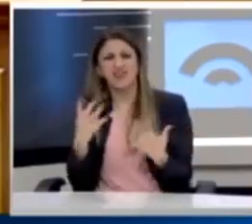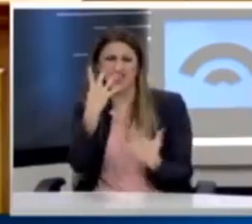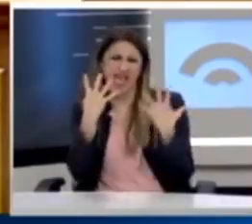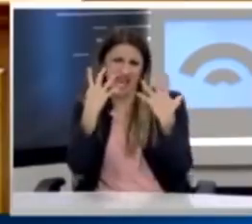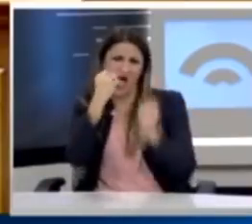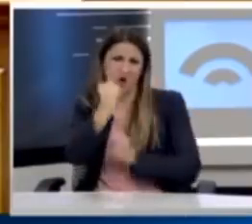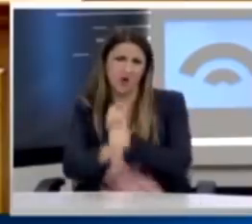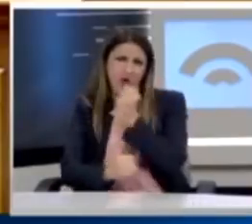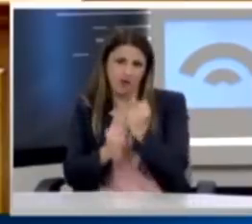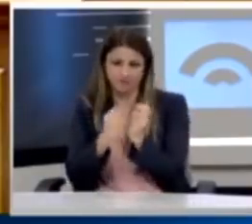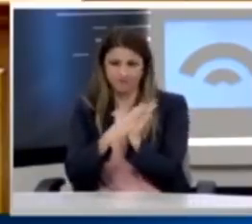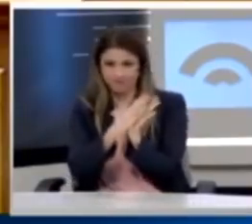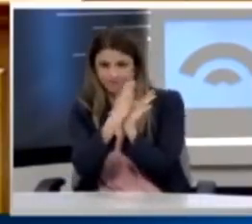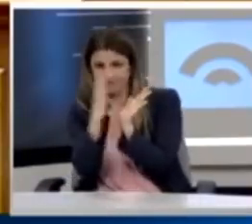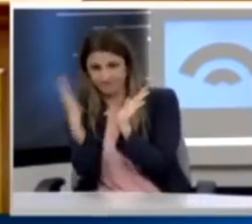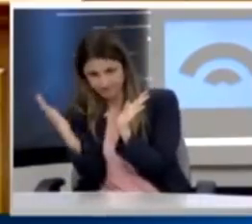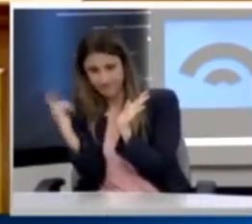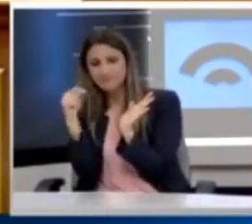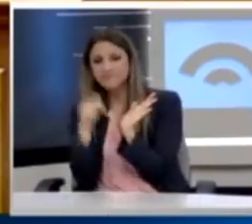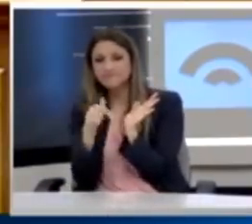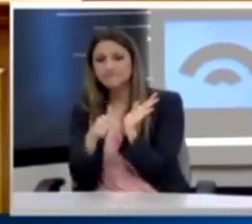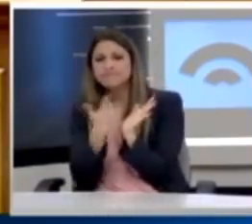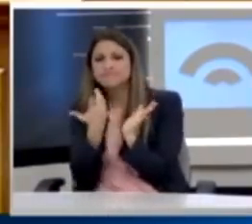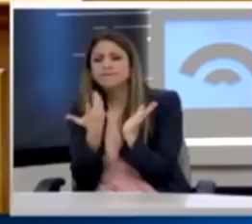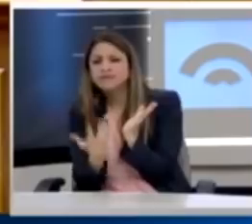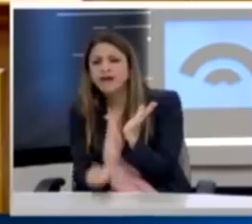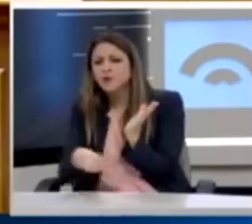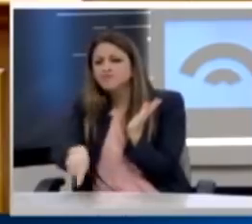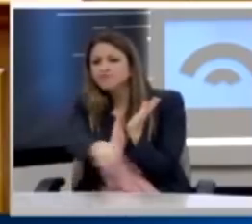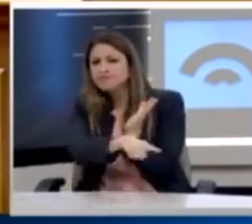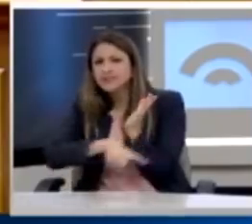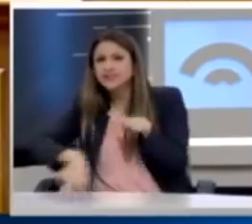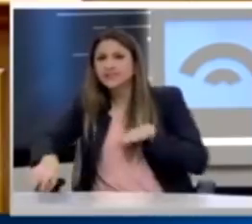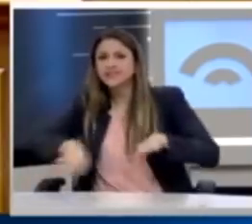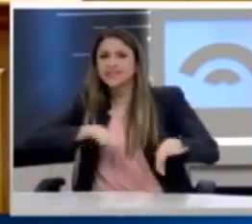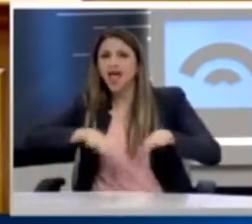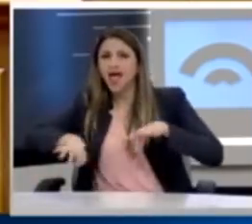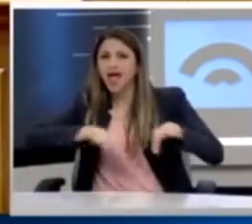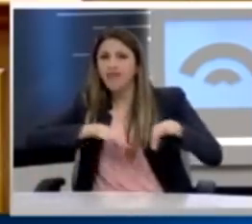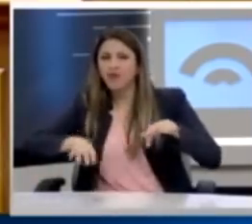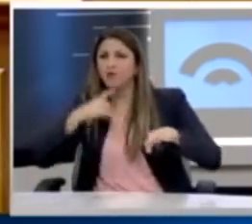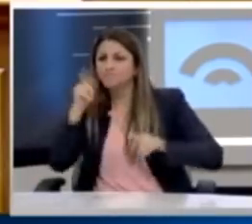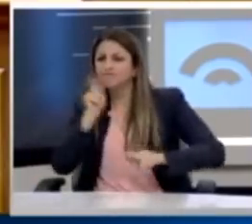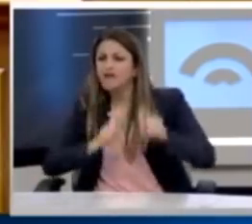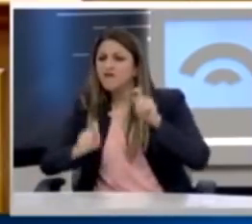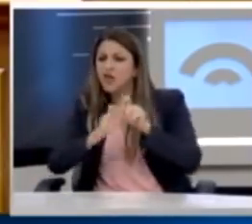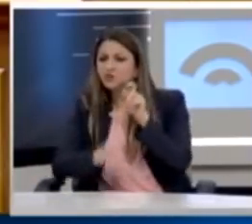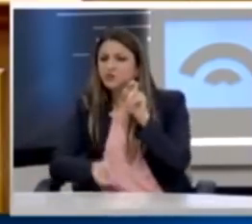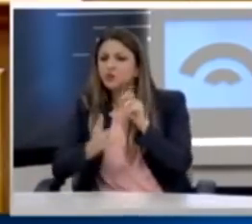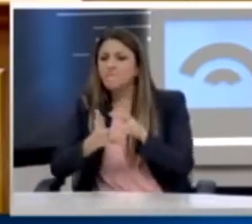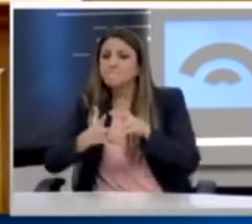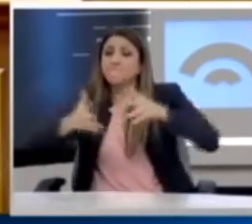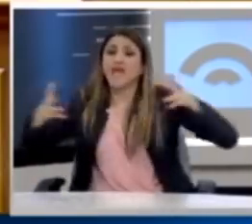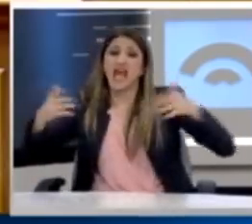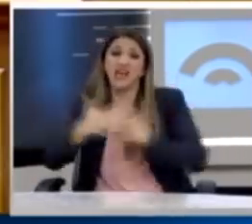σήμερα μεθοδευμένα προωθείται από διάφορους κύκλους το σχέδιο της Μεγάλης Αλβανίας, με πρώτο στάδιο